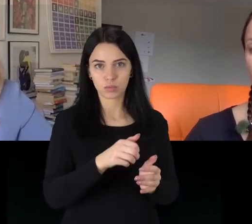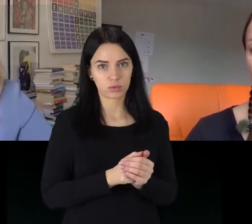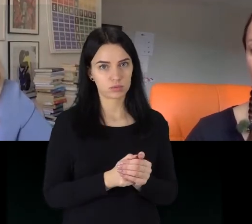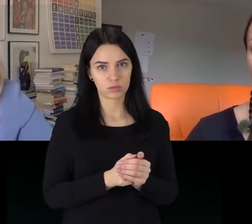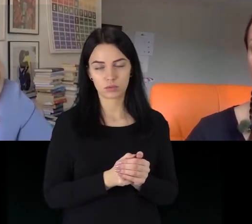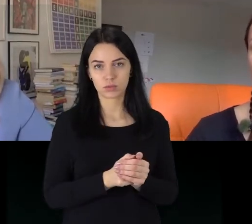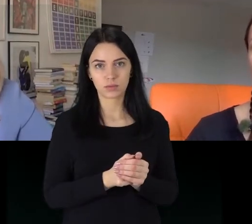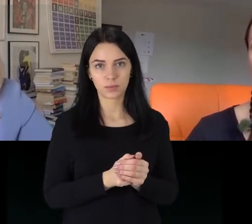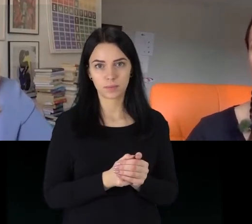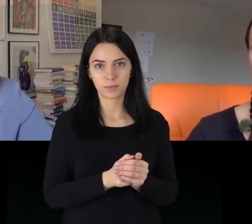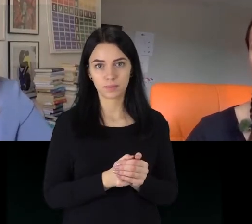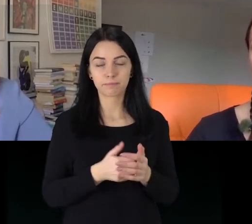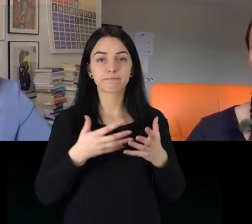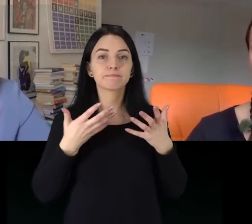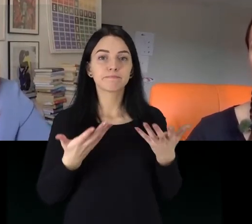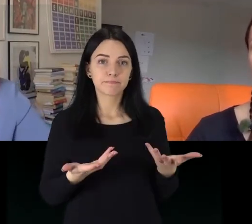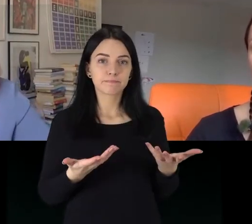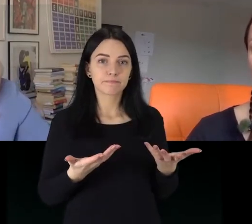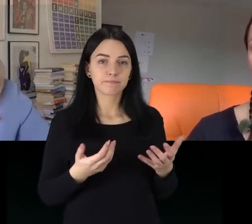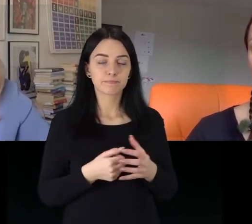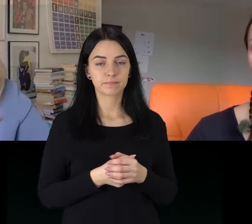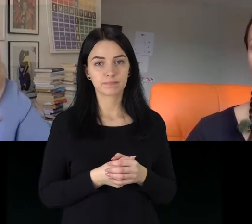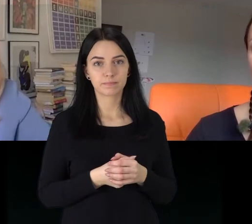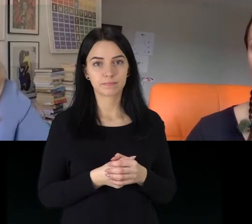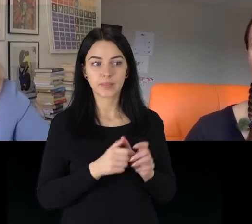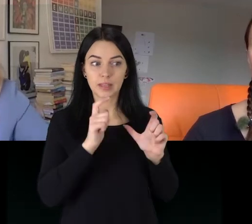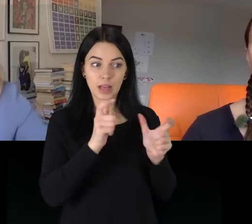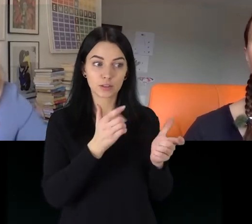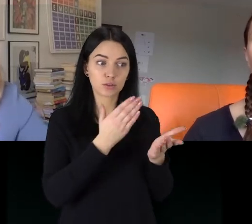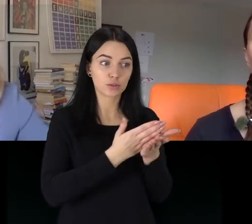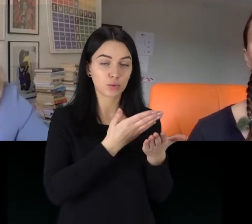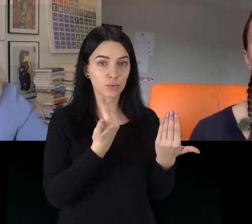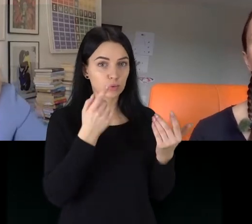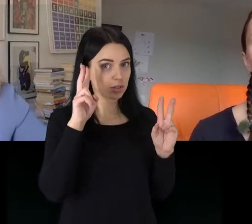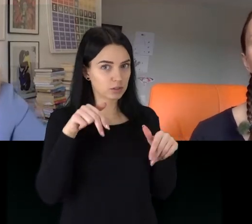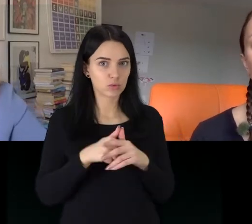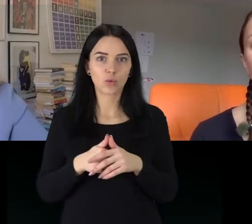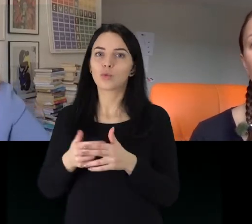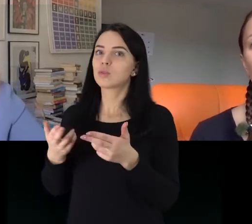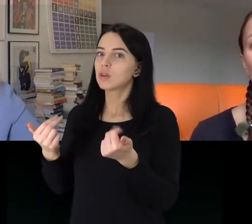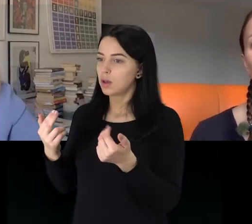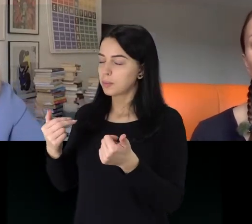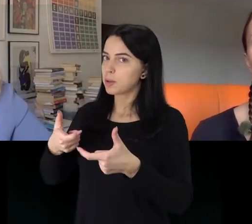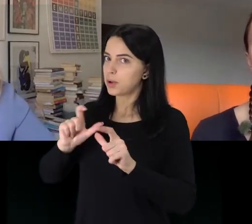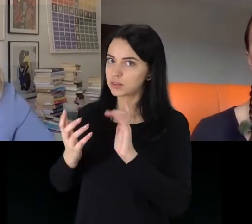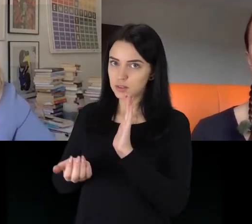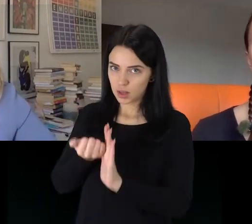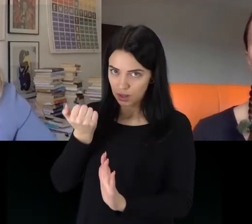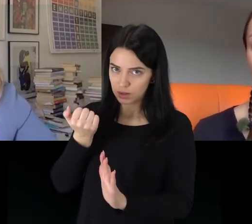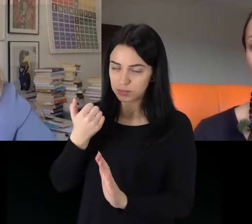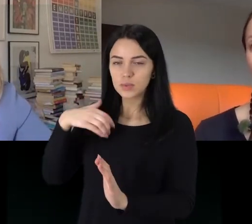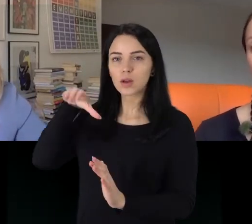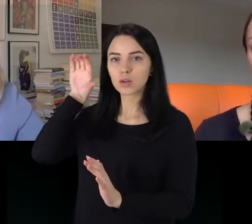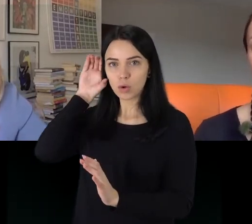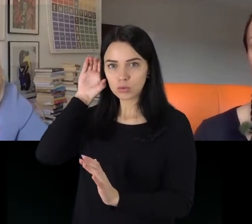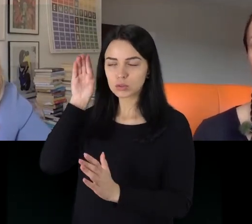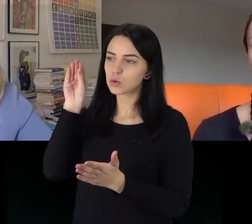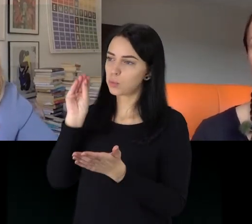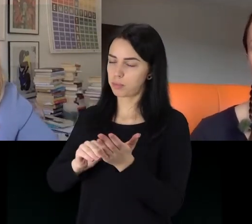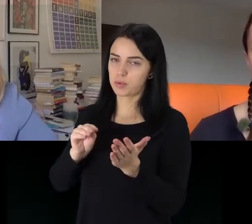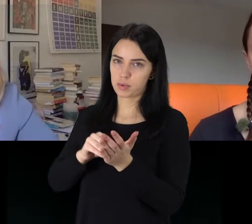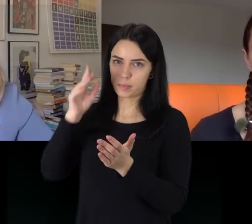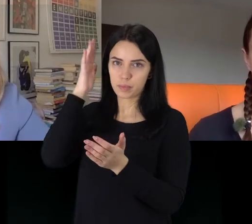vaikus pragerti. Tai va, tokia dalis, nežinau, ar atsakiau, Renata, kaip jums atrodo. Labai. Klausantis jūsų, va, dar kartą pagalvojau,